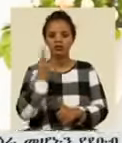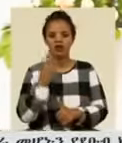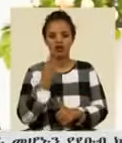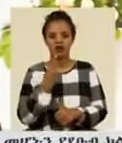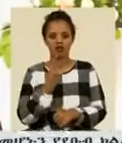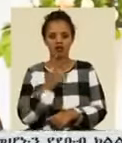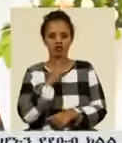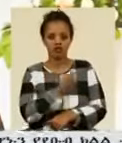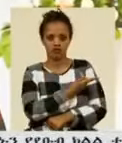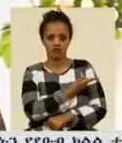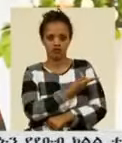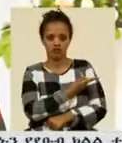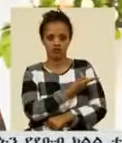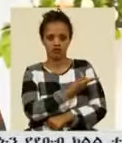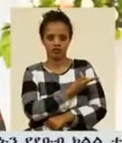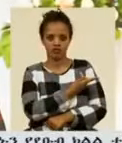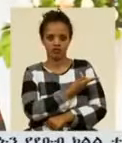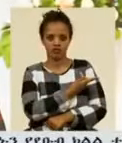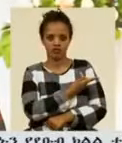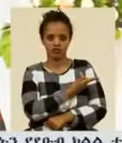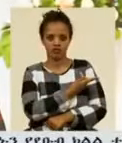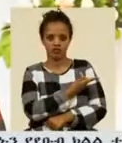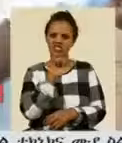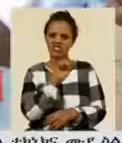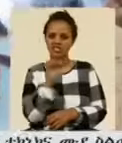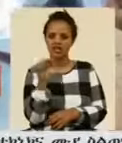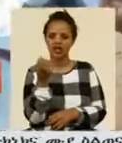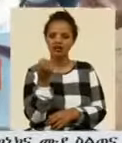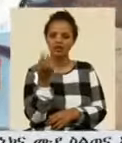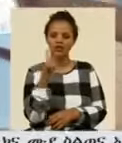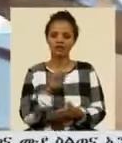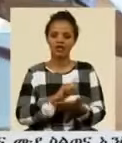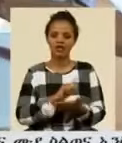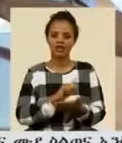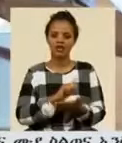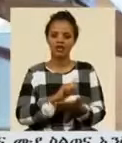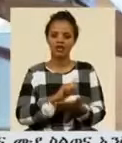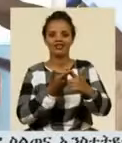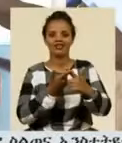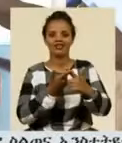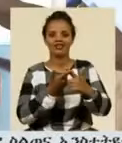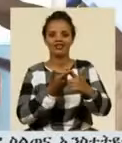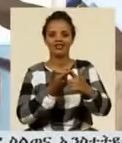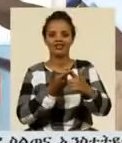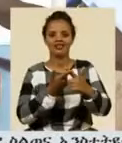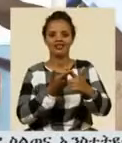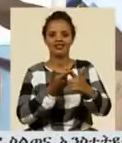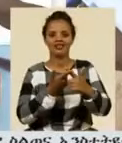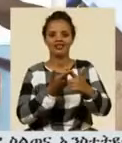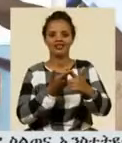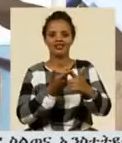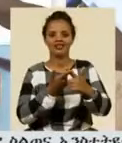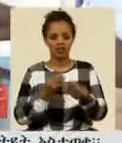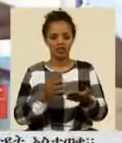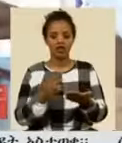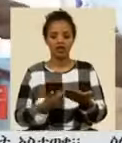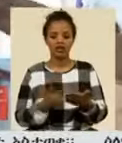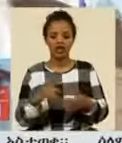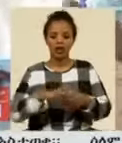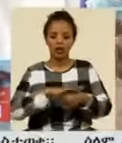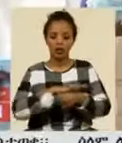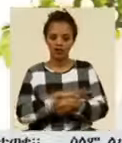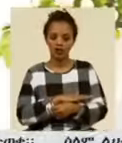የሚሆነው። ይሄ ዶዝ ከ8 እስከ 12 ሳምንት በኋላ ሁለተኛ ዶዝ ይሰጣል ማለት ነው። ይሄንን